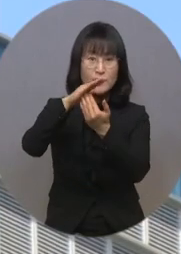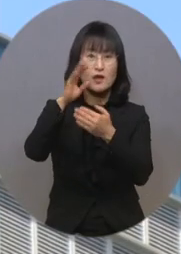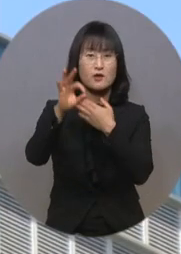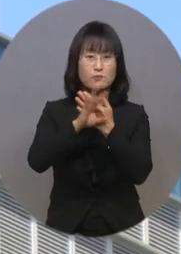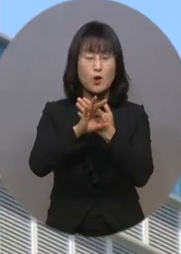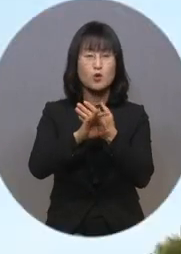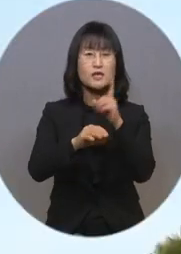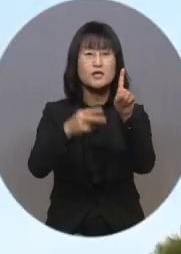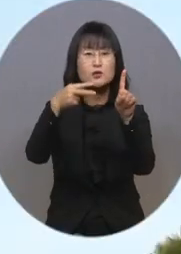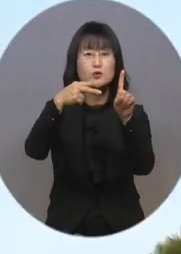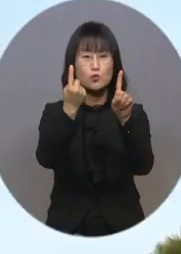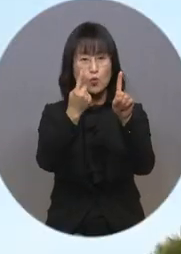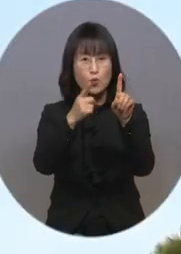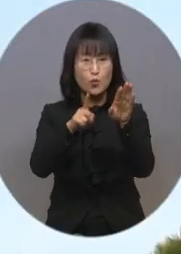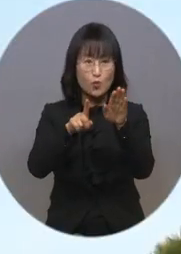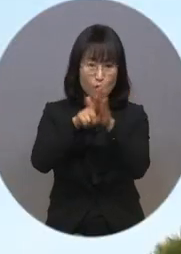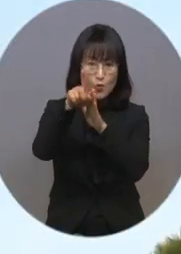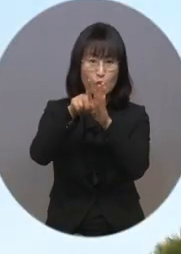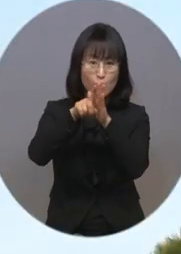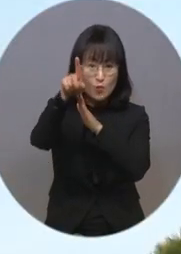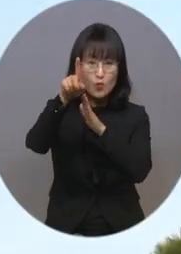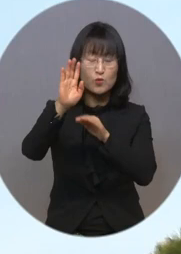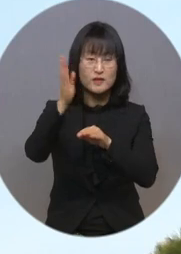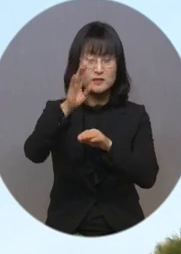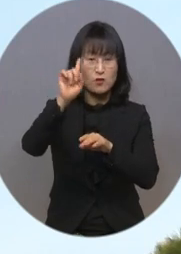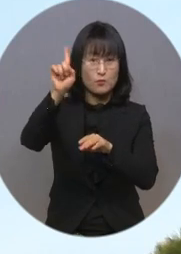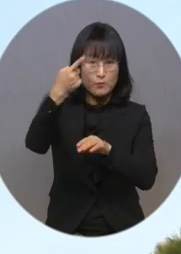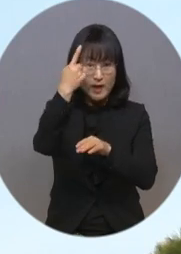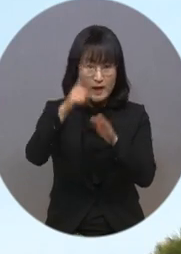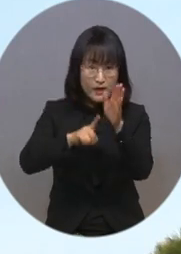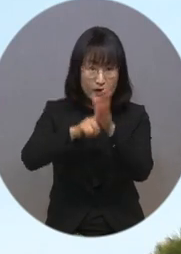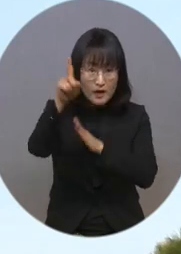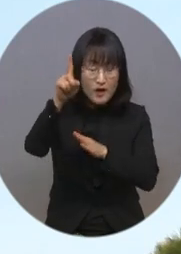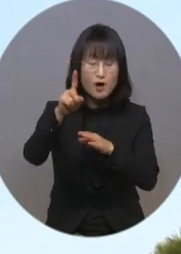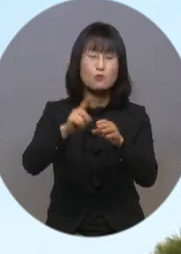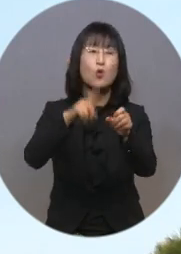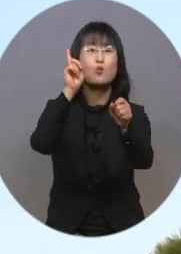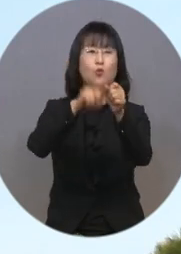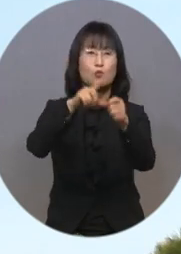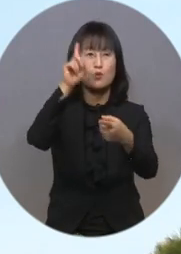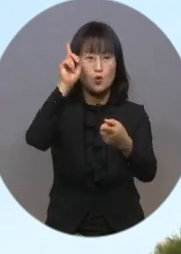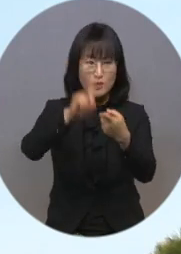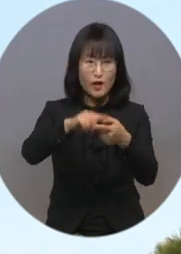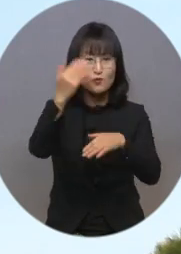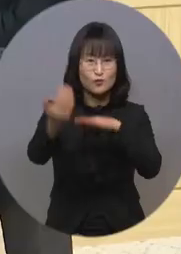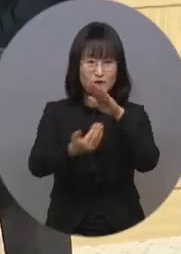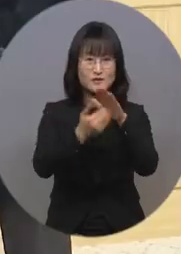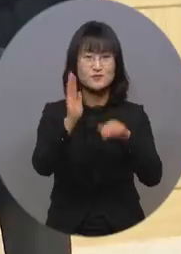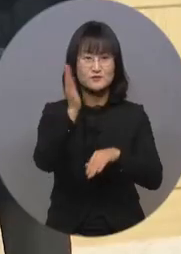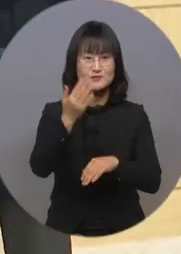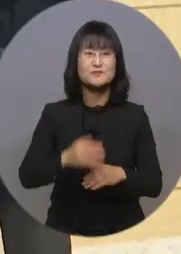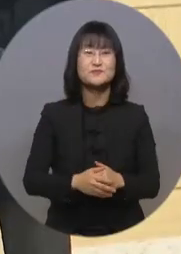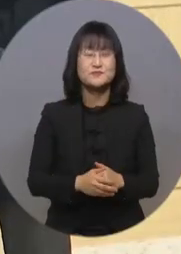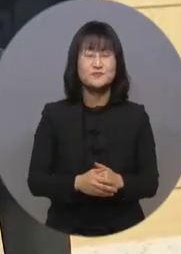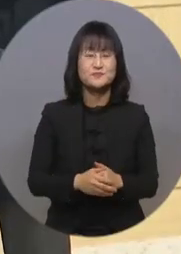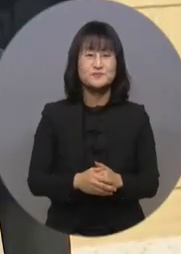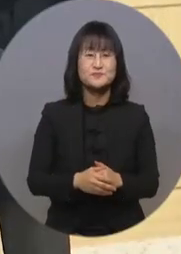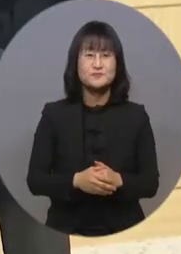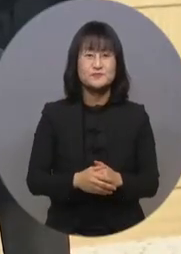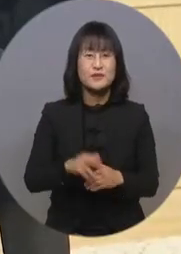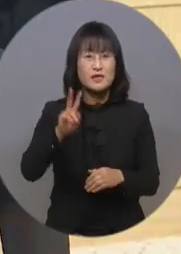1도씩 올라가며 백도로 올라가면 목표에겐 99억 2천만원을 달성하게 됩니다 전남